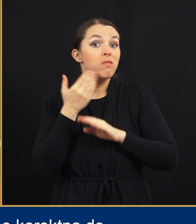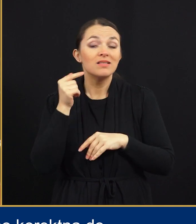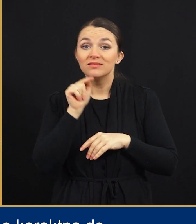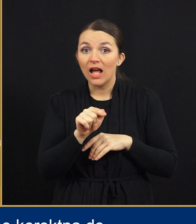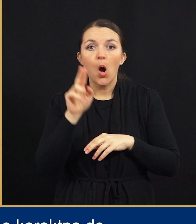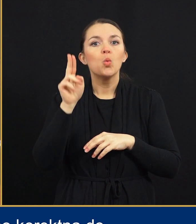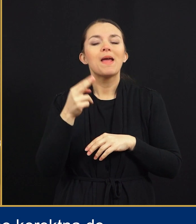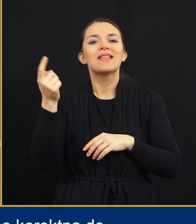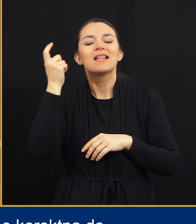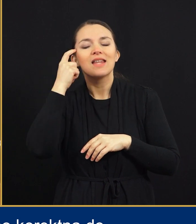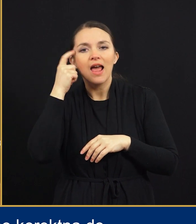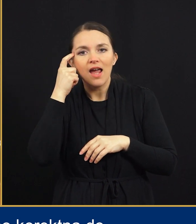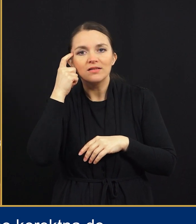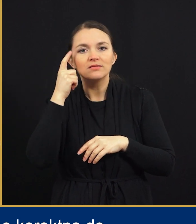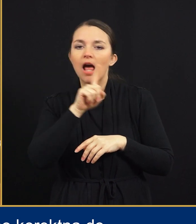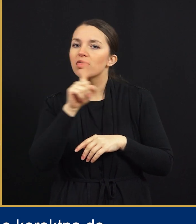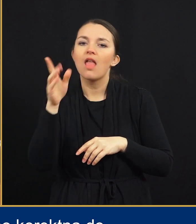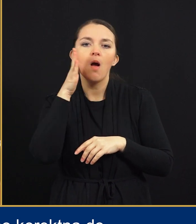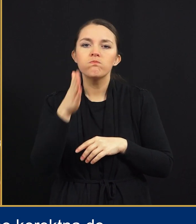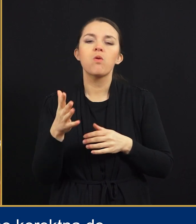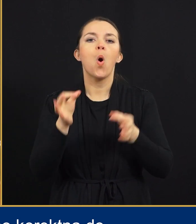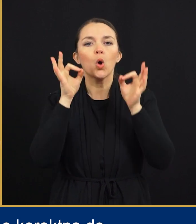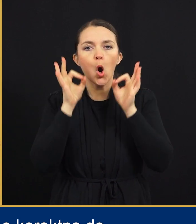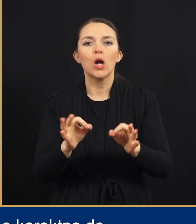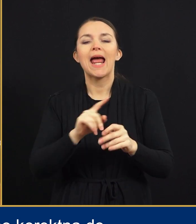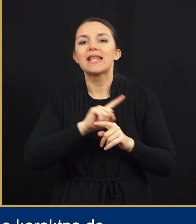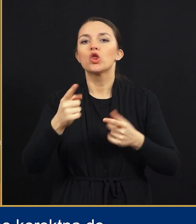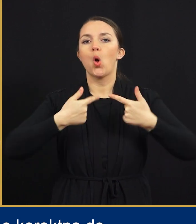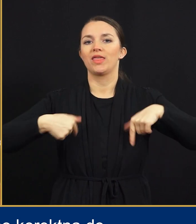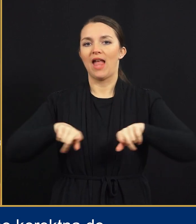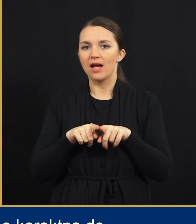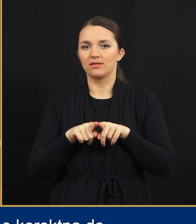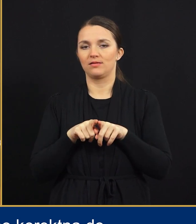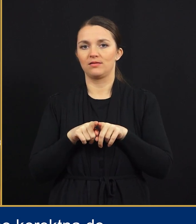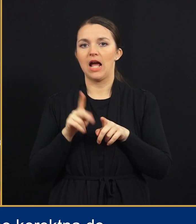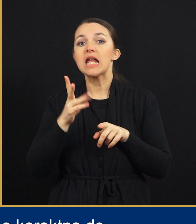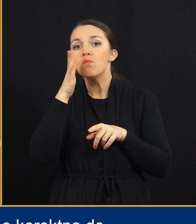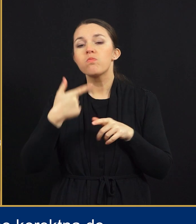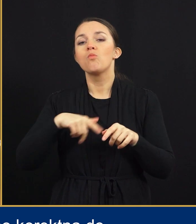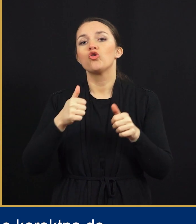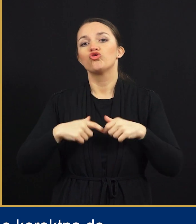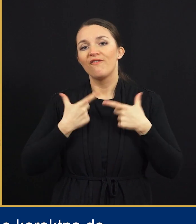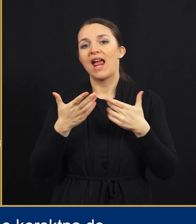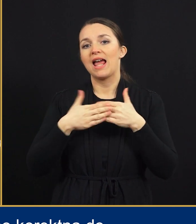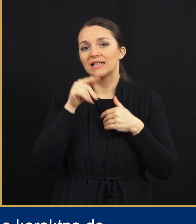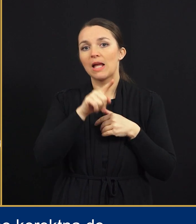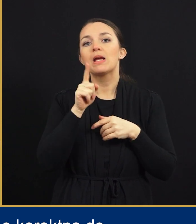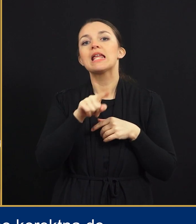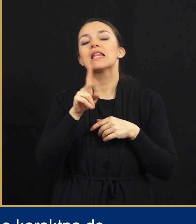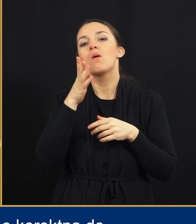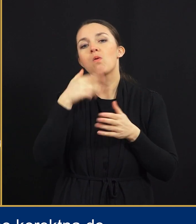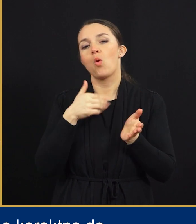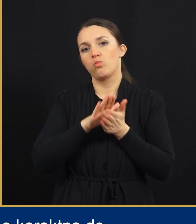Brez tega umetna inteligenca ne bo korektna do nas, ki bomo živeli z njo in ki jo